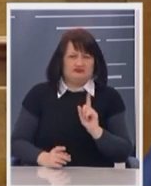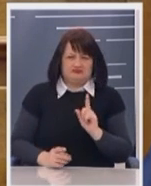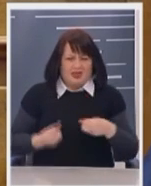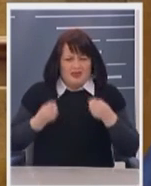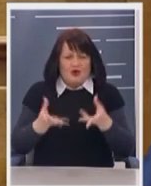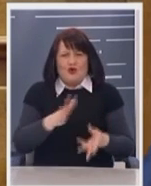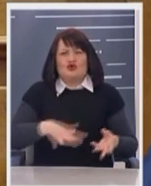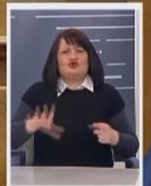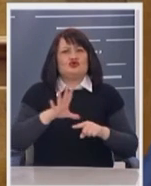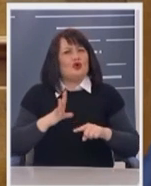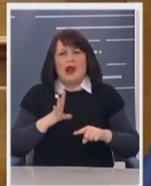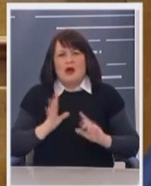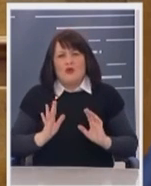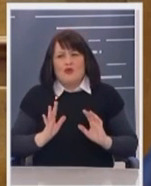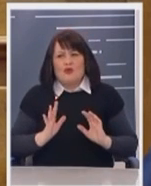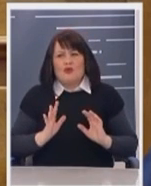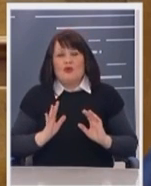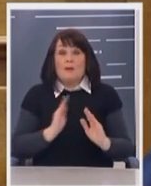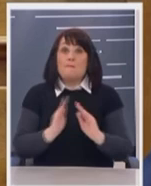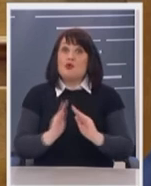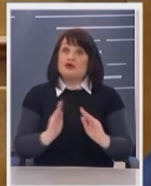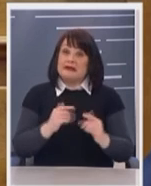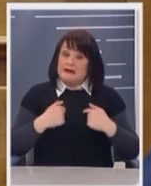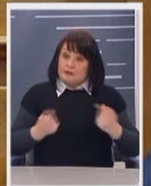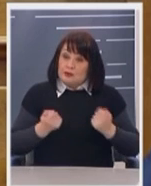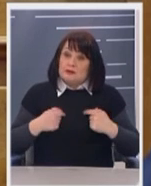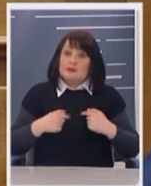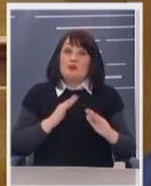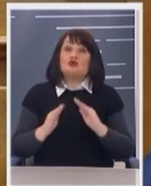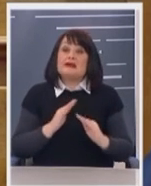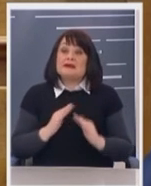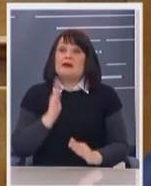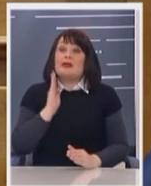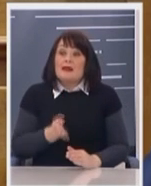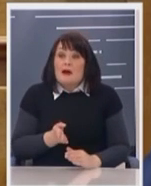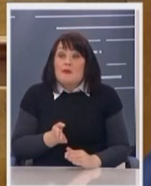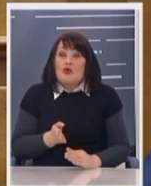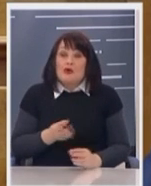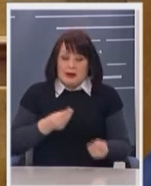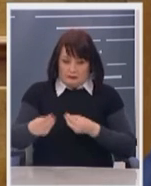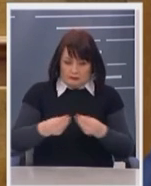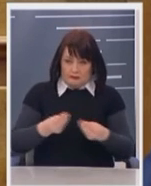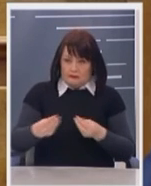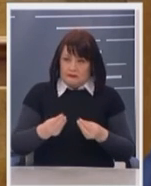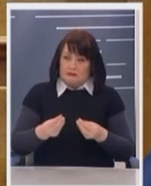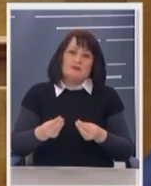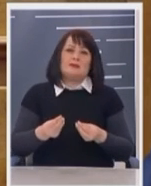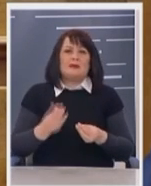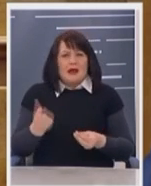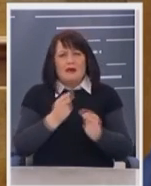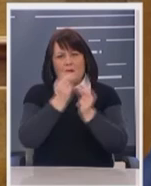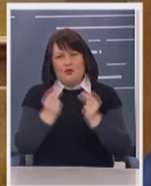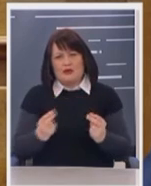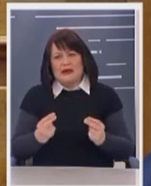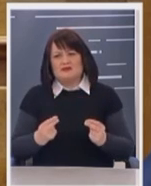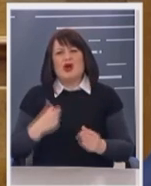στο λαό. Αλλά για να διασφαλίσουμε πως θα μπορεί να έχει μια ανταποδοτικότητα, να χαίρεται δηλαδή αυτά